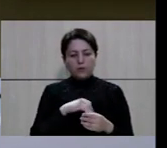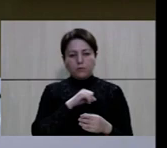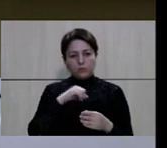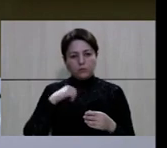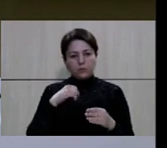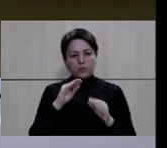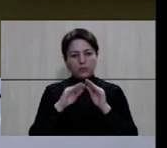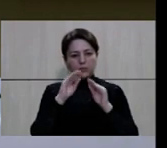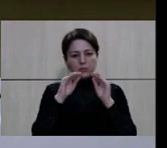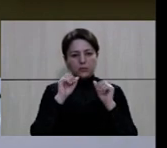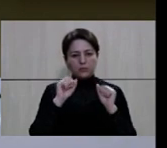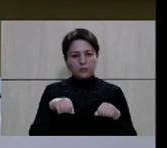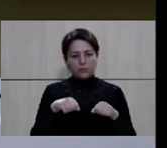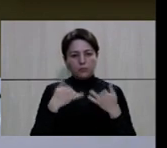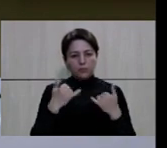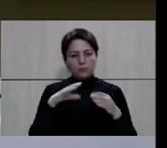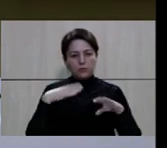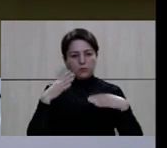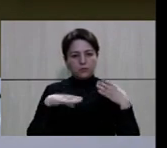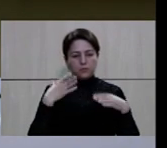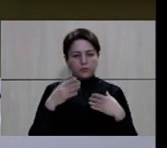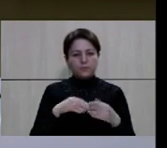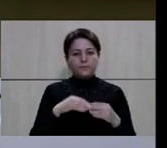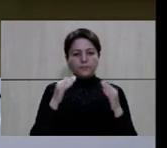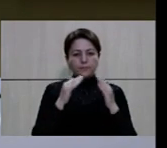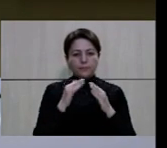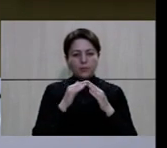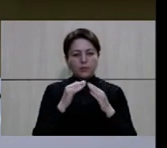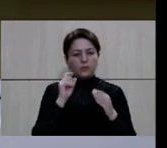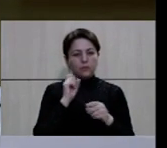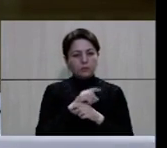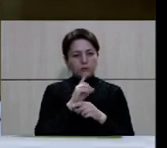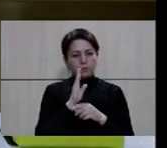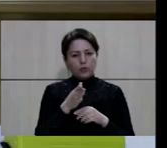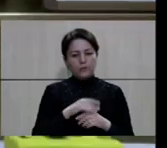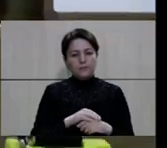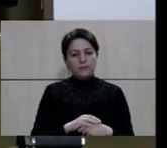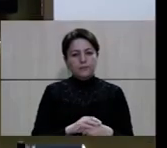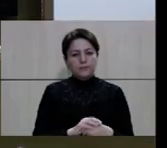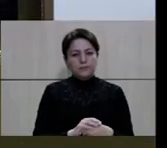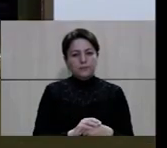mumkin. Bugungi mashg'ulotimizda uyga sizga topshiriq bo'ladi.